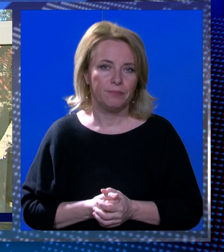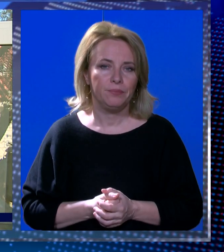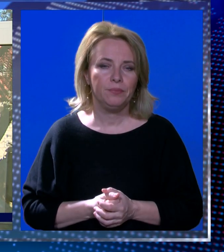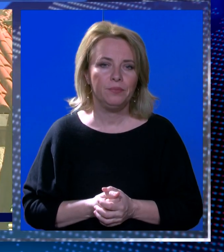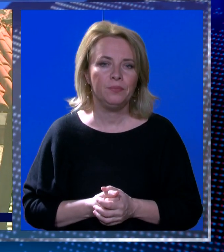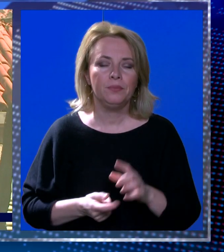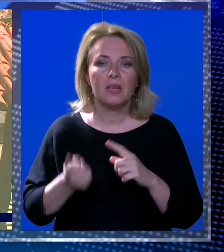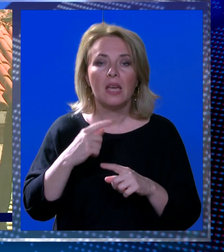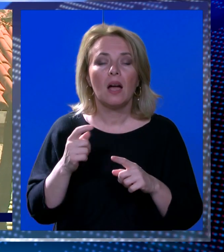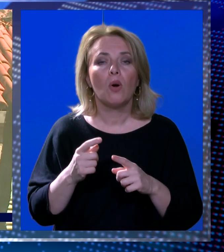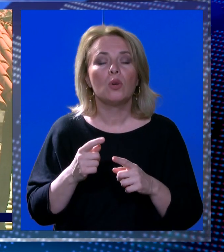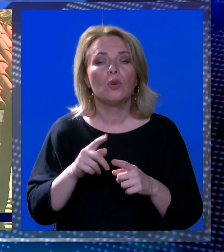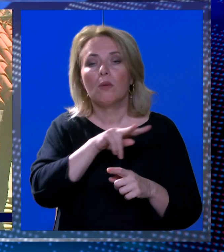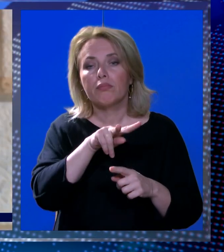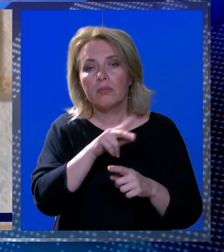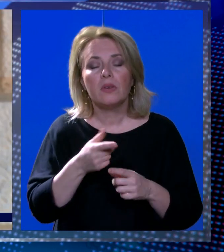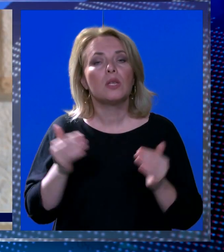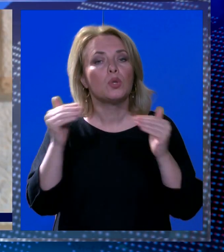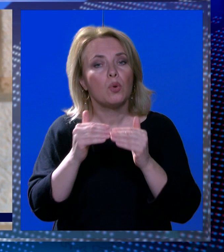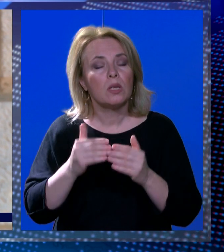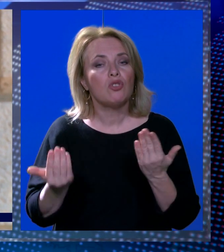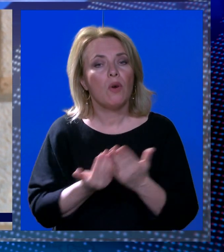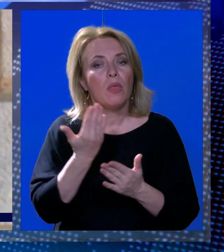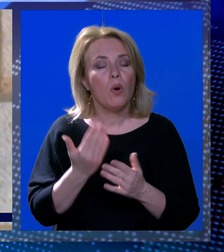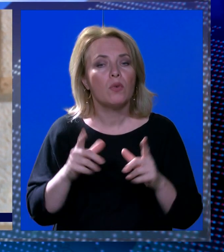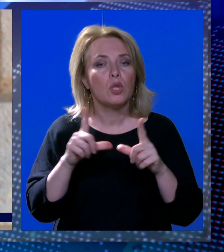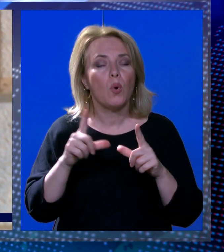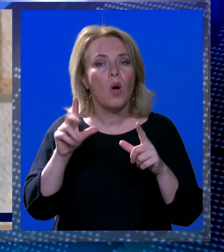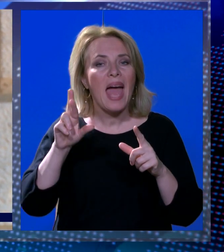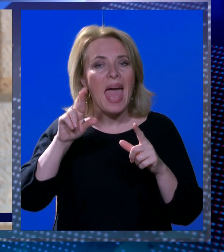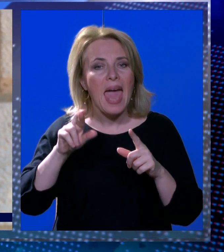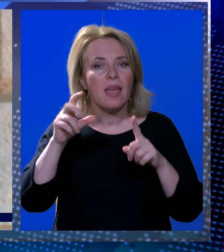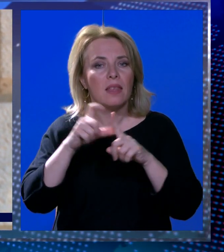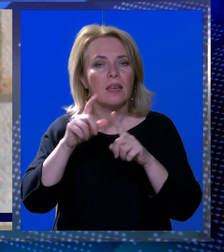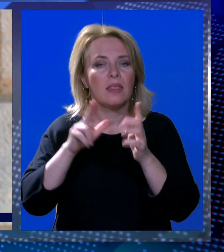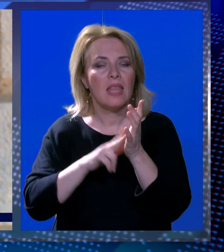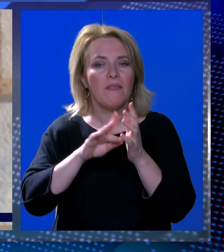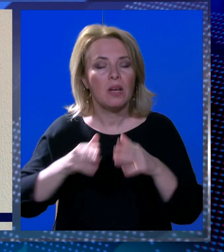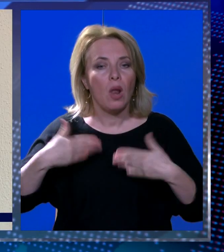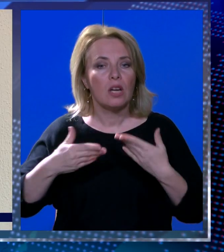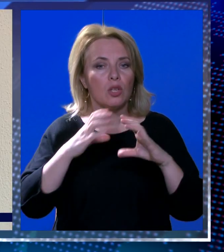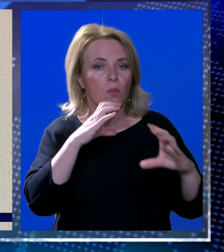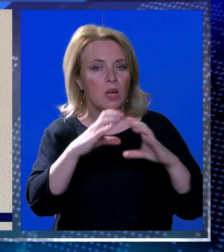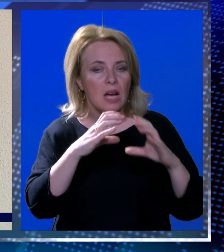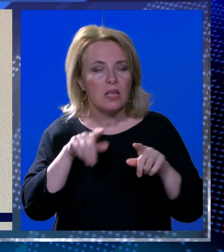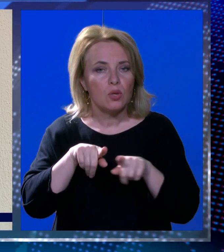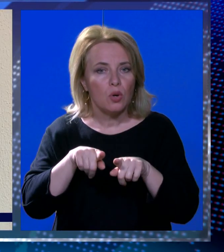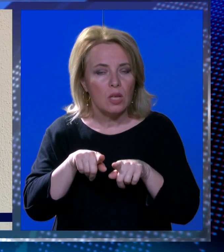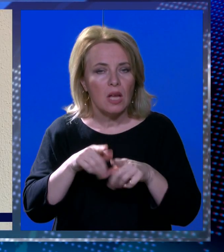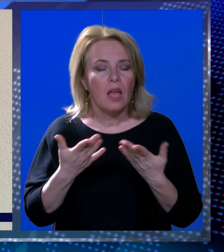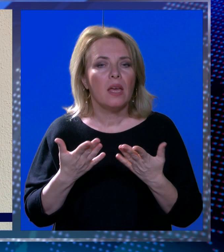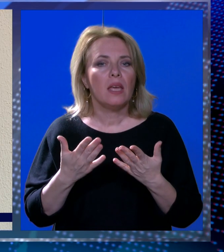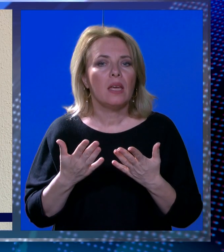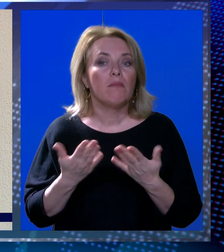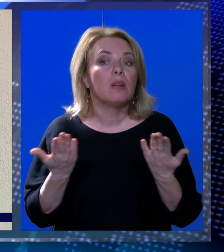socijalna bića. Iako su Perušina i Tolja suglasni kako će novosti u e-dnevniku olakšati komunikaciju s roditeljima, kako će se